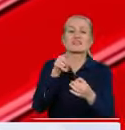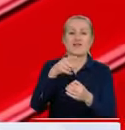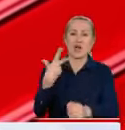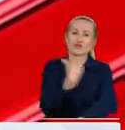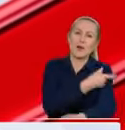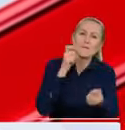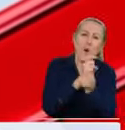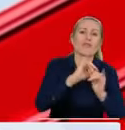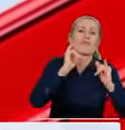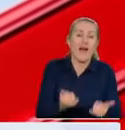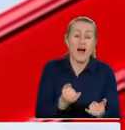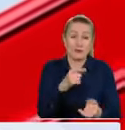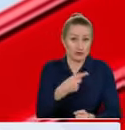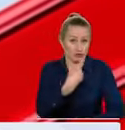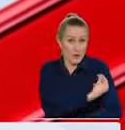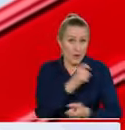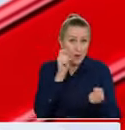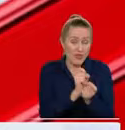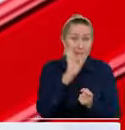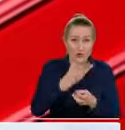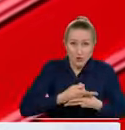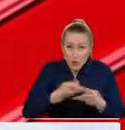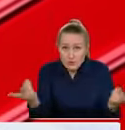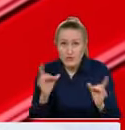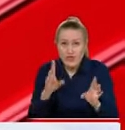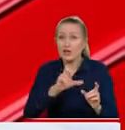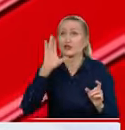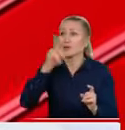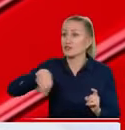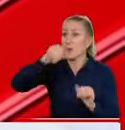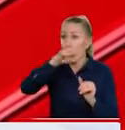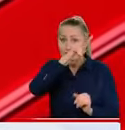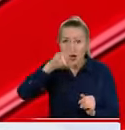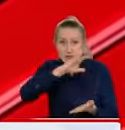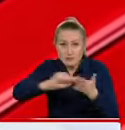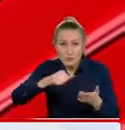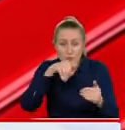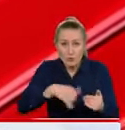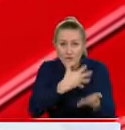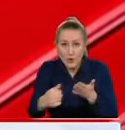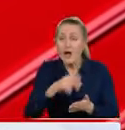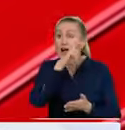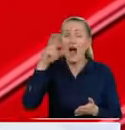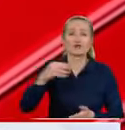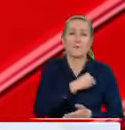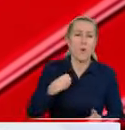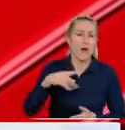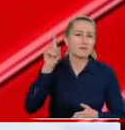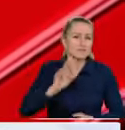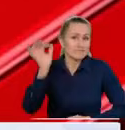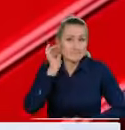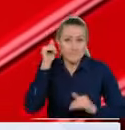ta szczepionka nie tylko będzie dostępna, ale czy będzie powszechnie dostępna? Czy każdy Polak i Polka będzie miał dostęp